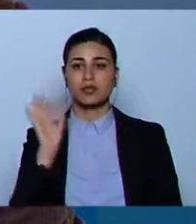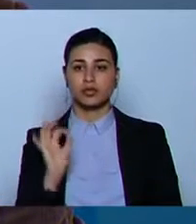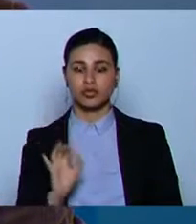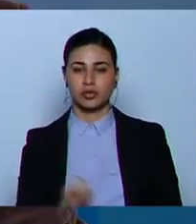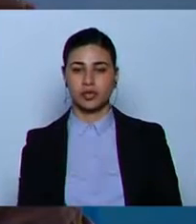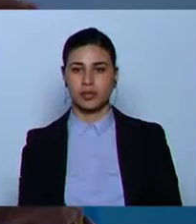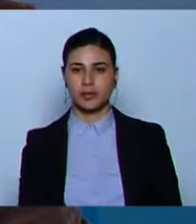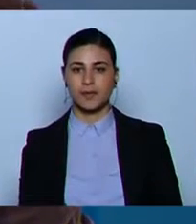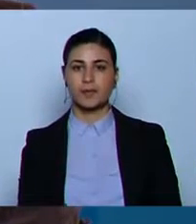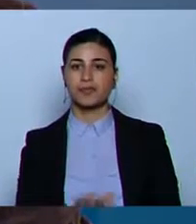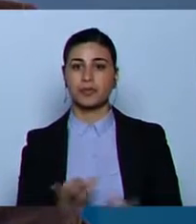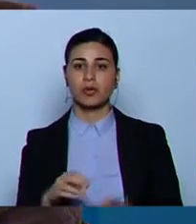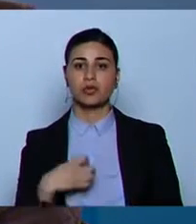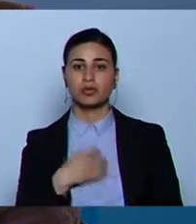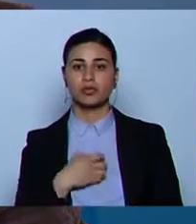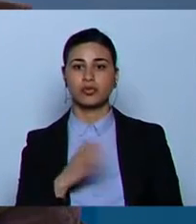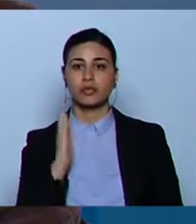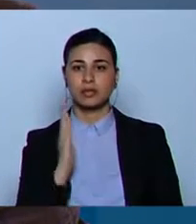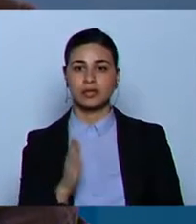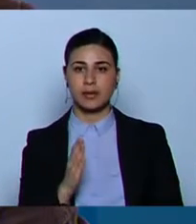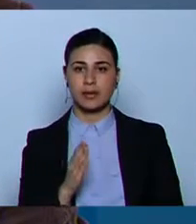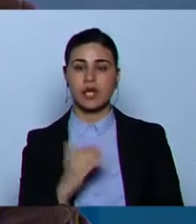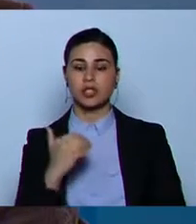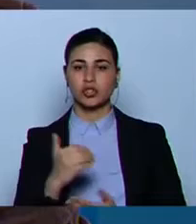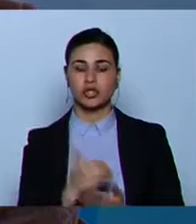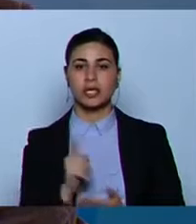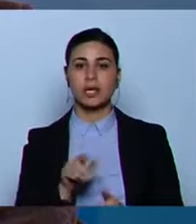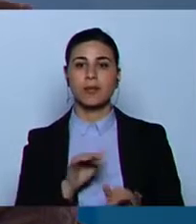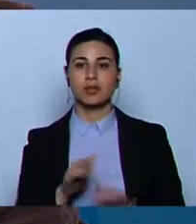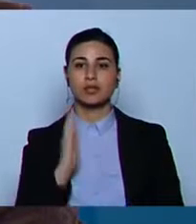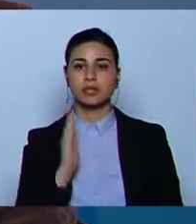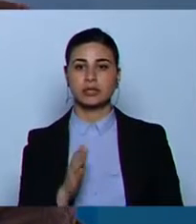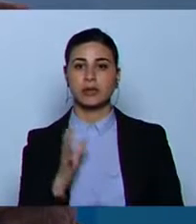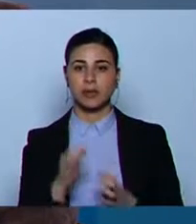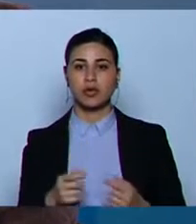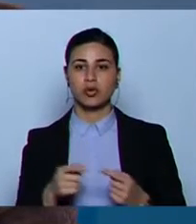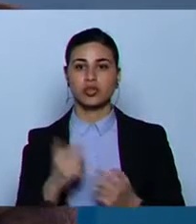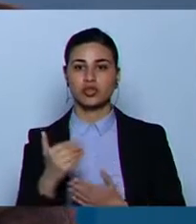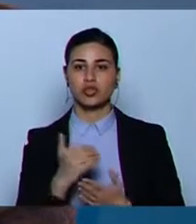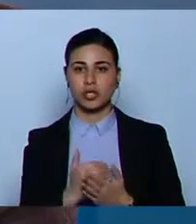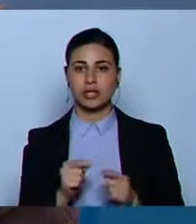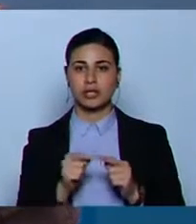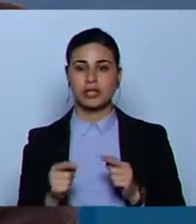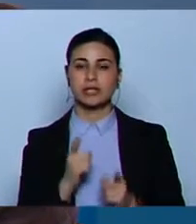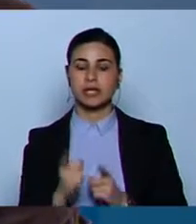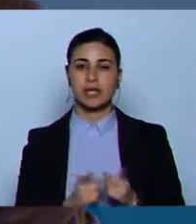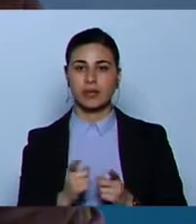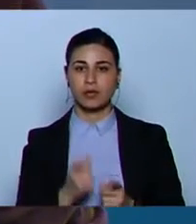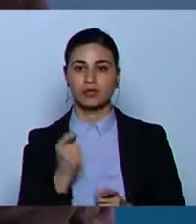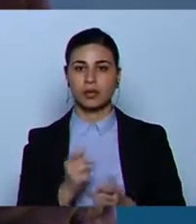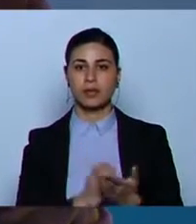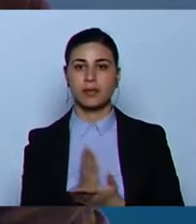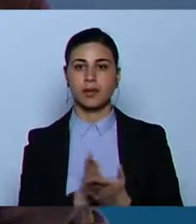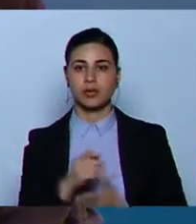შემთხვევაში პროცესი მნიშვნელოვნად განაპირობებს ხოლმე შედეგს. რა პროცესი უძღვის კონკრეტულ შედეგს წინ თვითმართლობის რეფორმის ცალკეულ